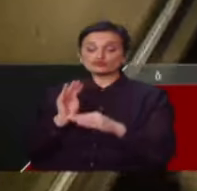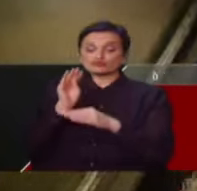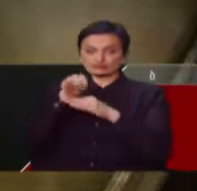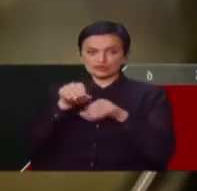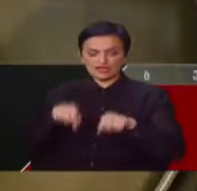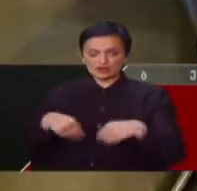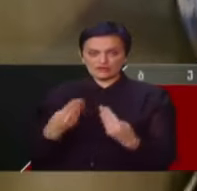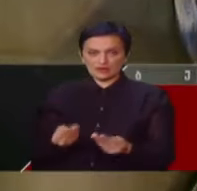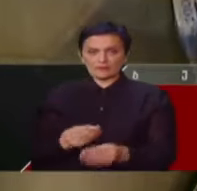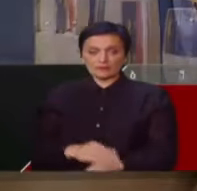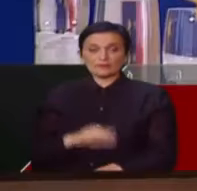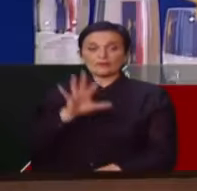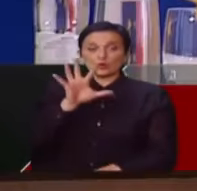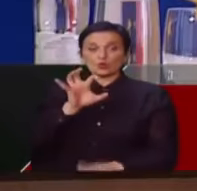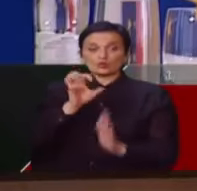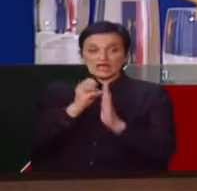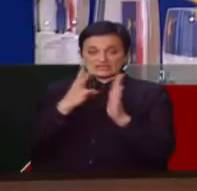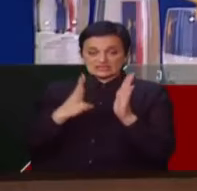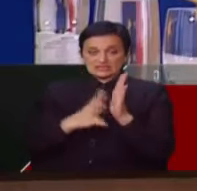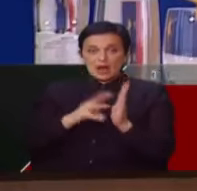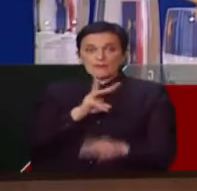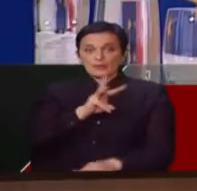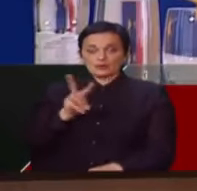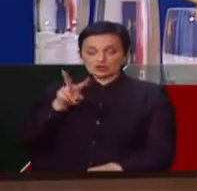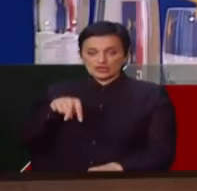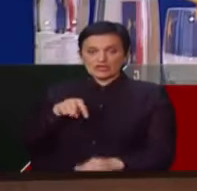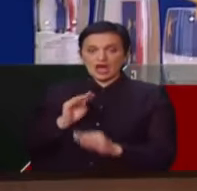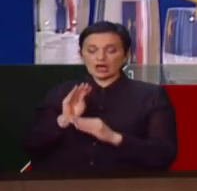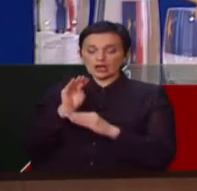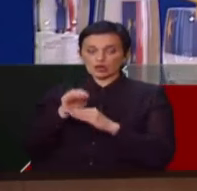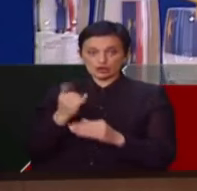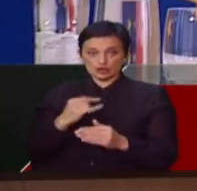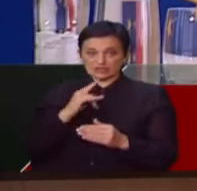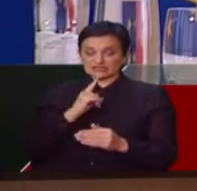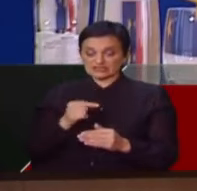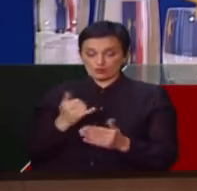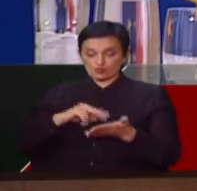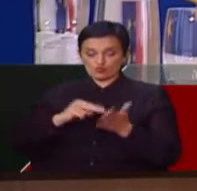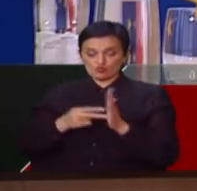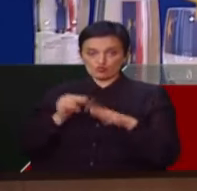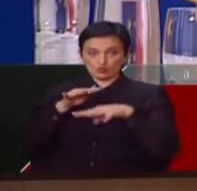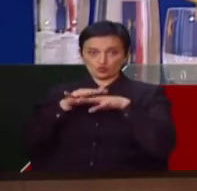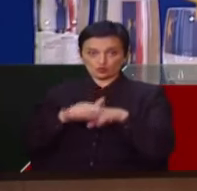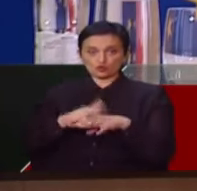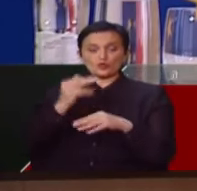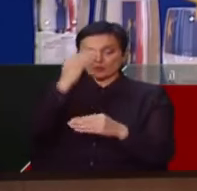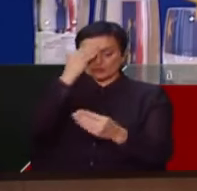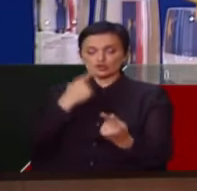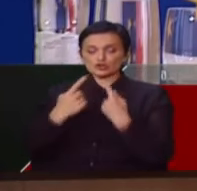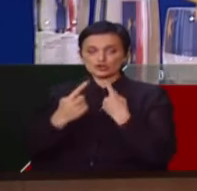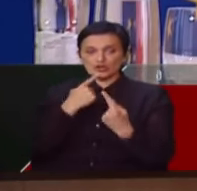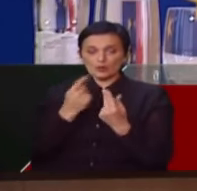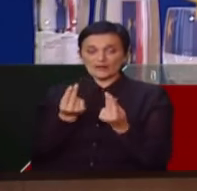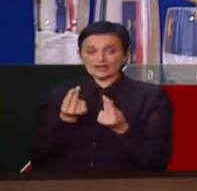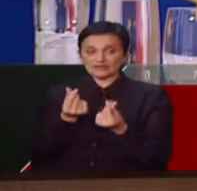იძლევა. 519 მილიონი ლარით შეგვიძლია გავზარდოთ წლევანდელი ბიუჯეტი და უკვე ქონდა მსჯელობა ამ